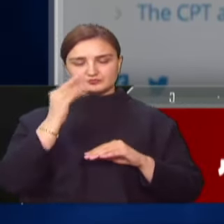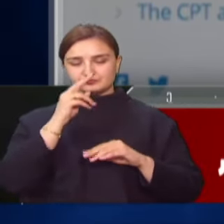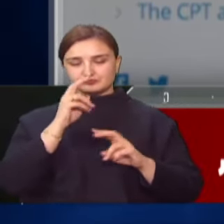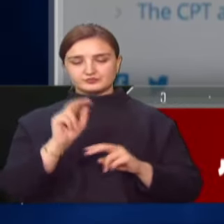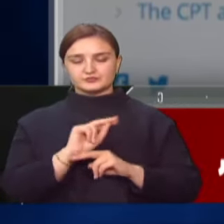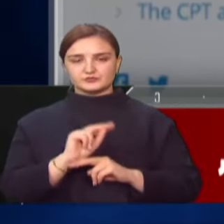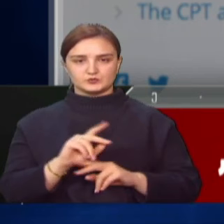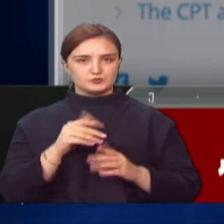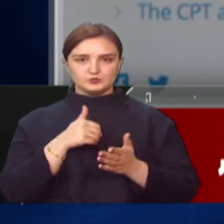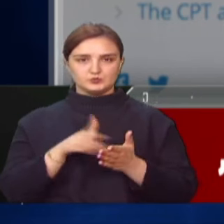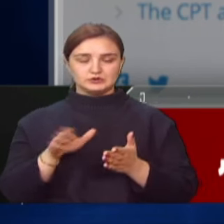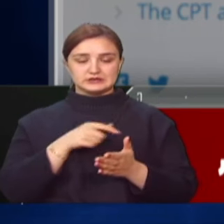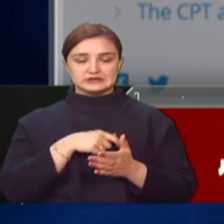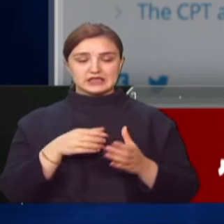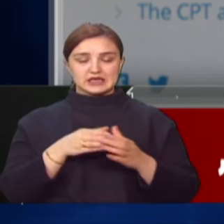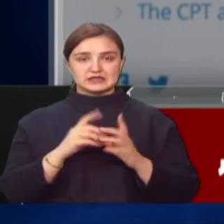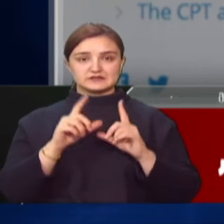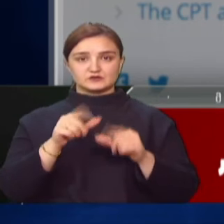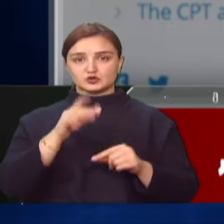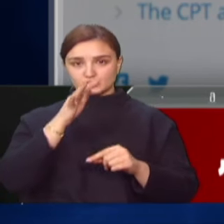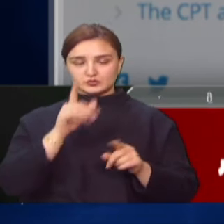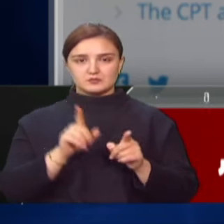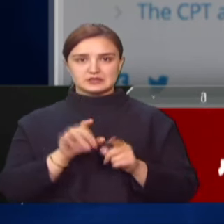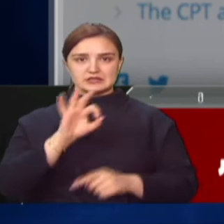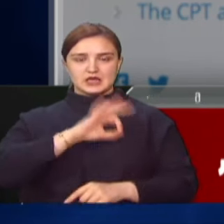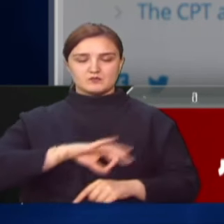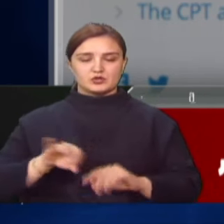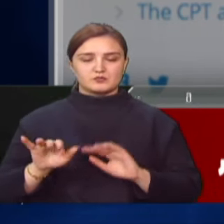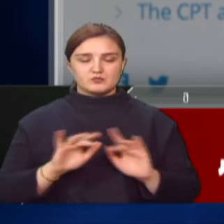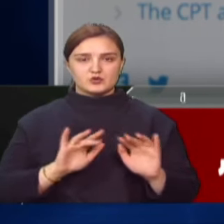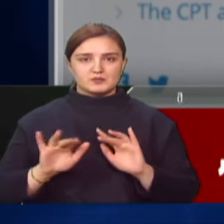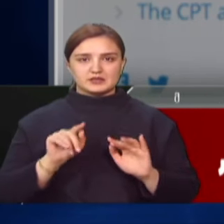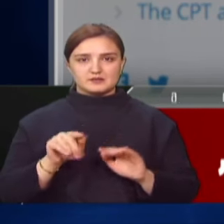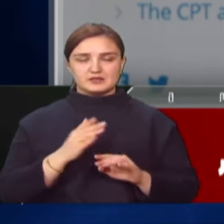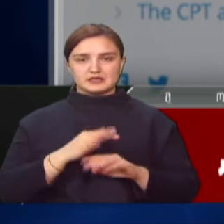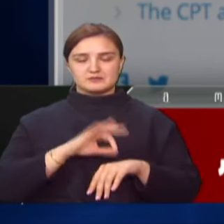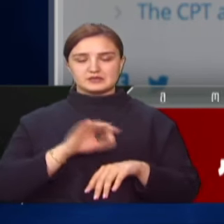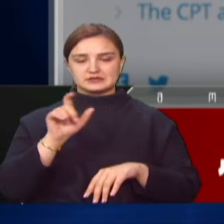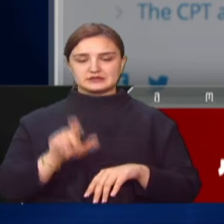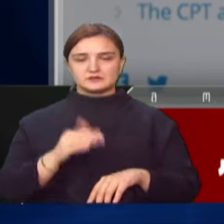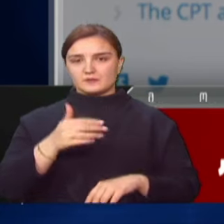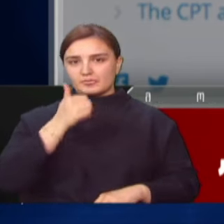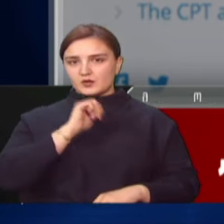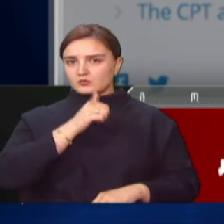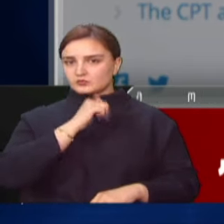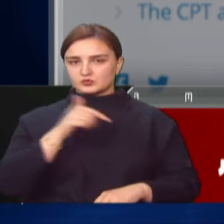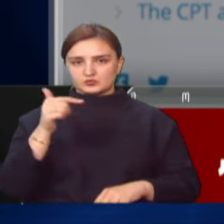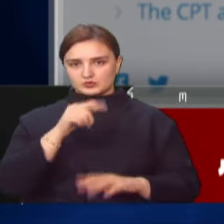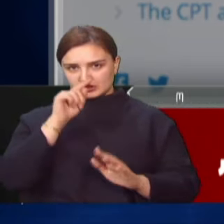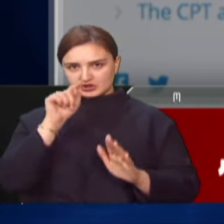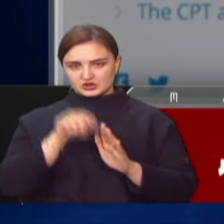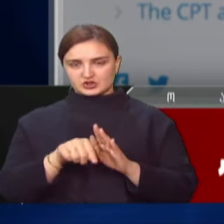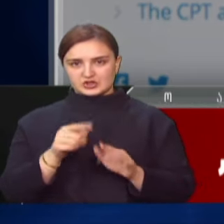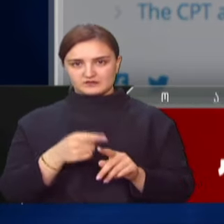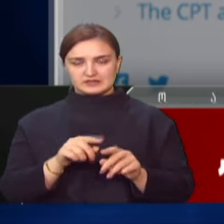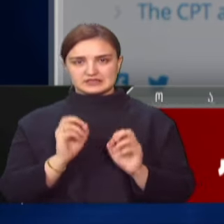შემოთავაზებულ მკურნალობაზე. Თუმცა დელეგაციის ვიზიტის დროს მაინც გამოყენებული ზომები, რომელიც წარმოადგენს პაციენტის კონფიდენციალურობაში უხეშ ჩარევას,